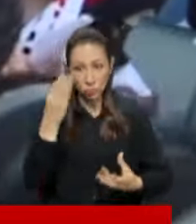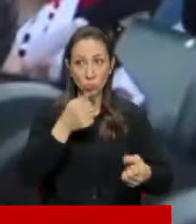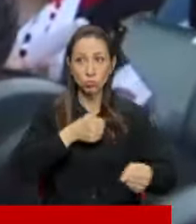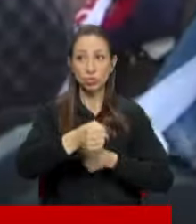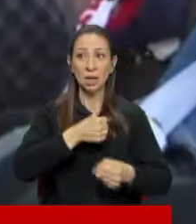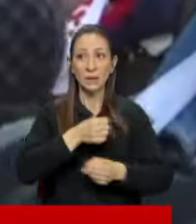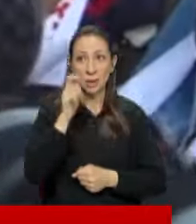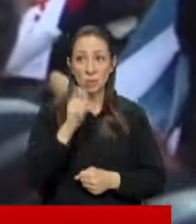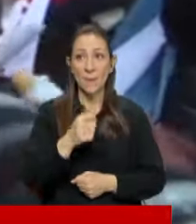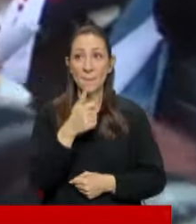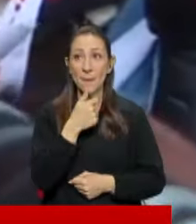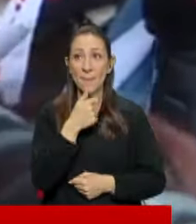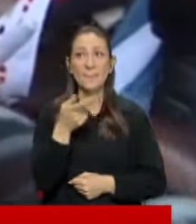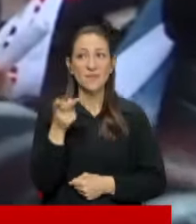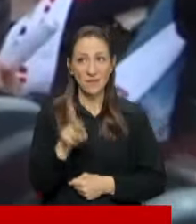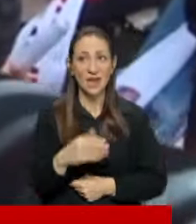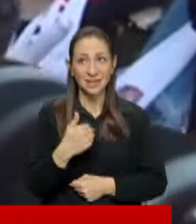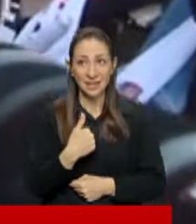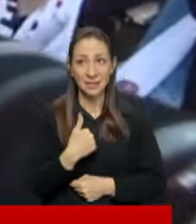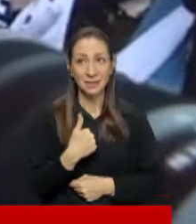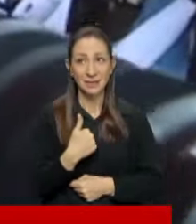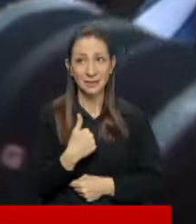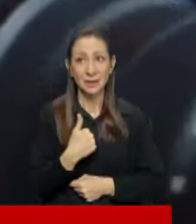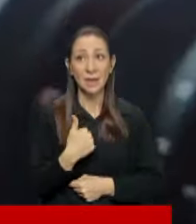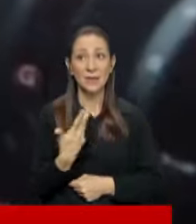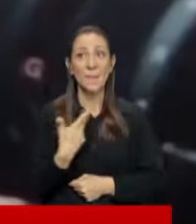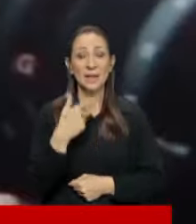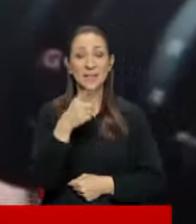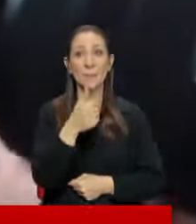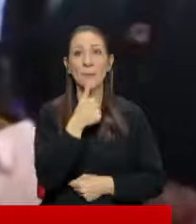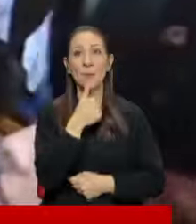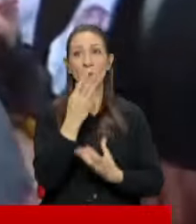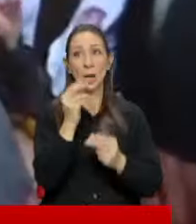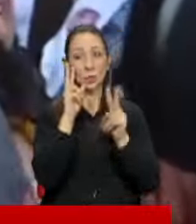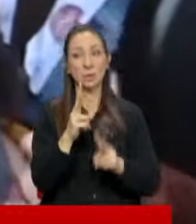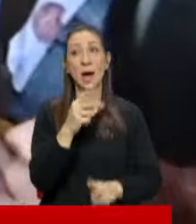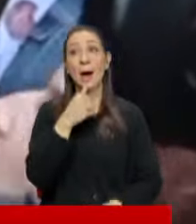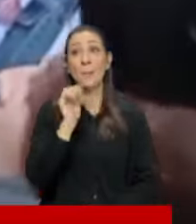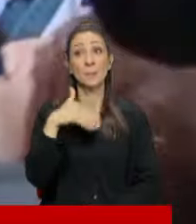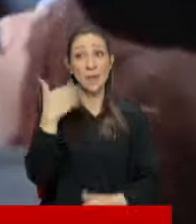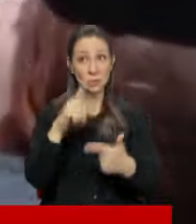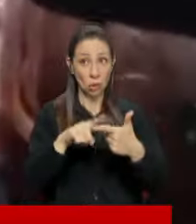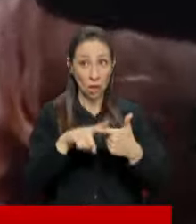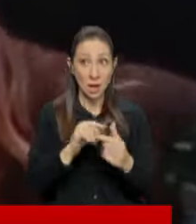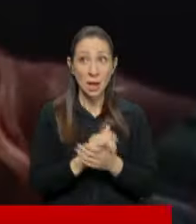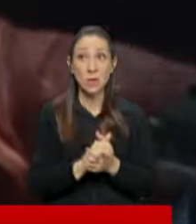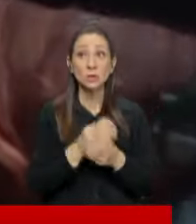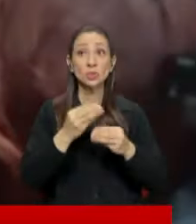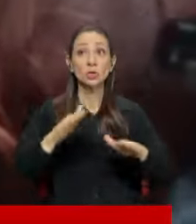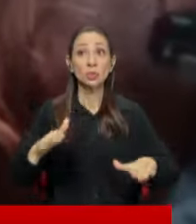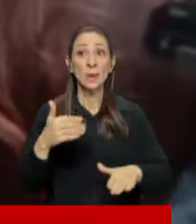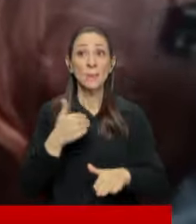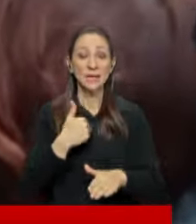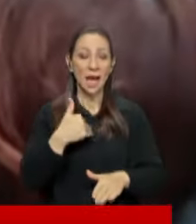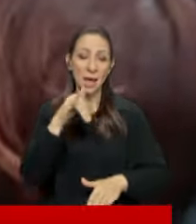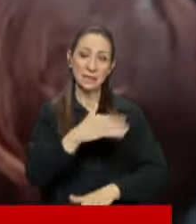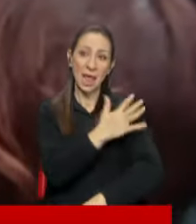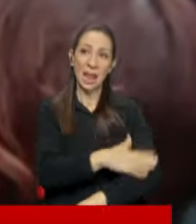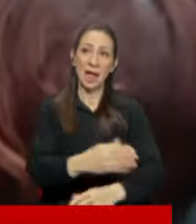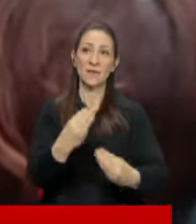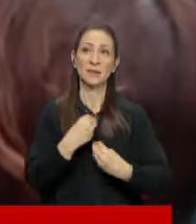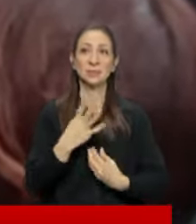mücadele ediyorsunuz. Babamı kaybetmiş bir insanım. Başınız sağ olsun. Ve ben sizi baba olarak gördüm abimden Eyvallah. Sonra. Eyvallah. Çocuklarım ve bana hakkınızı helal